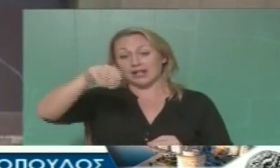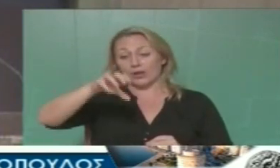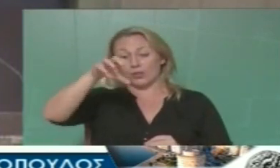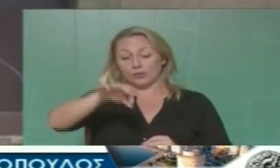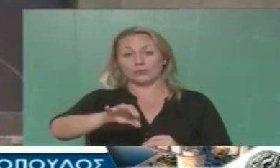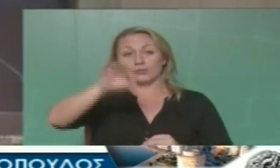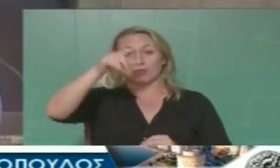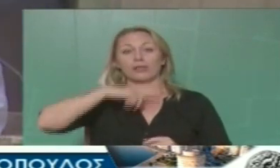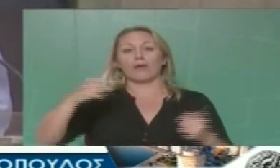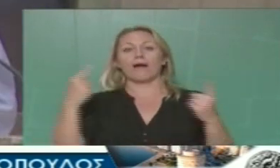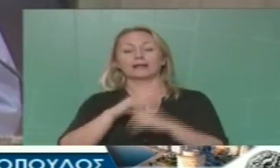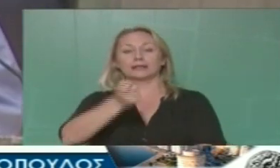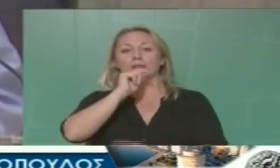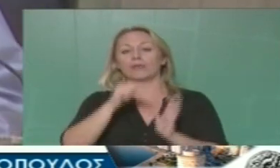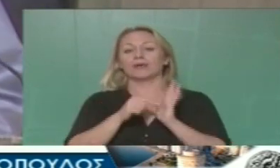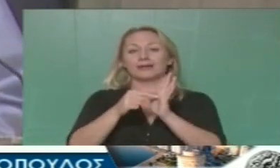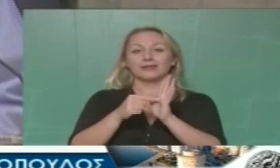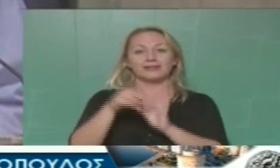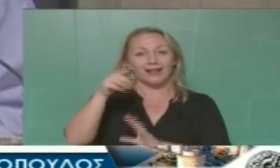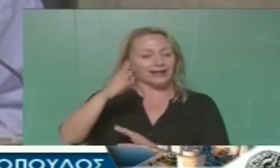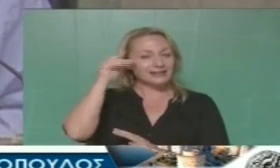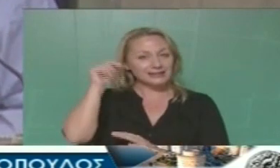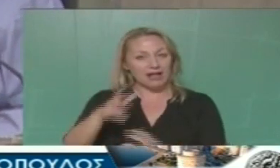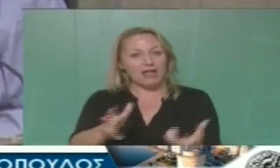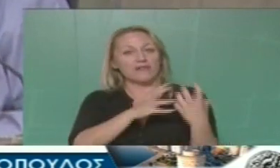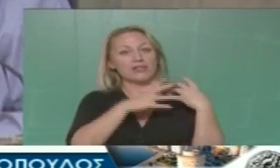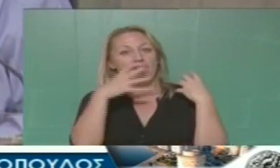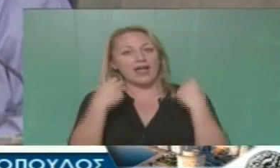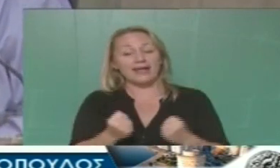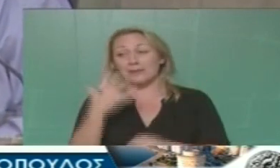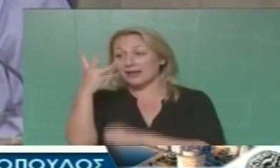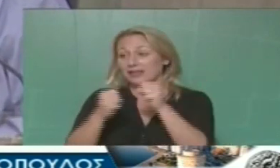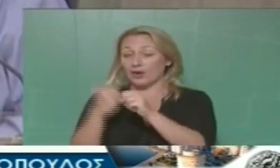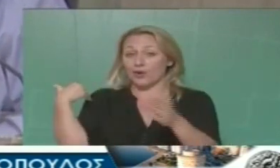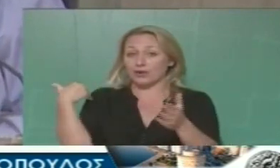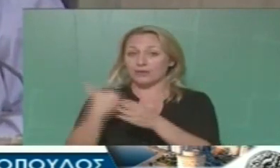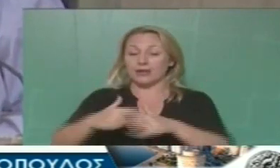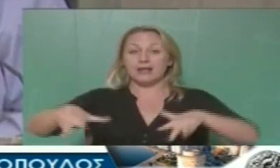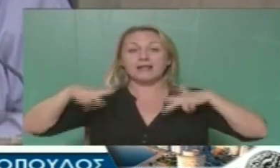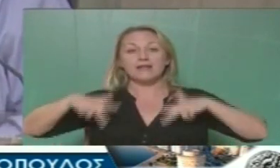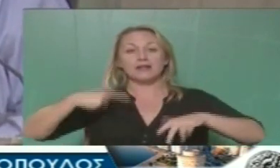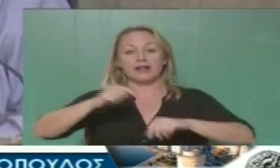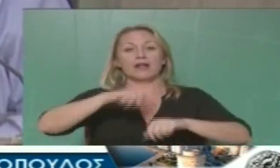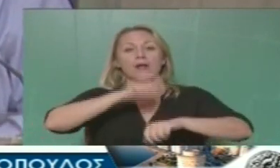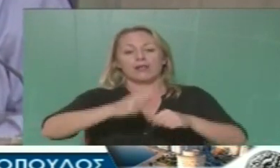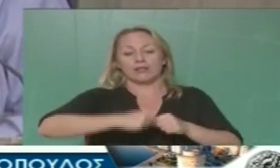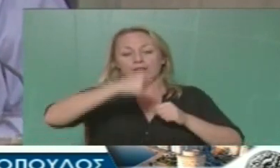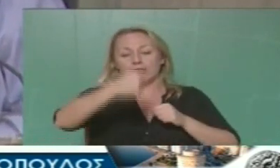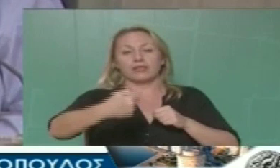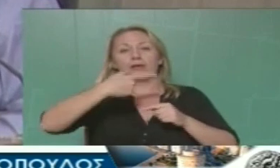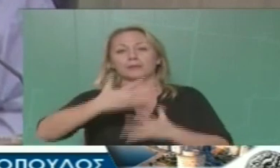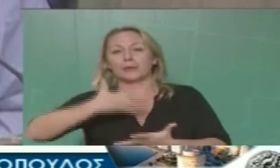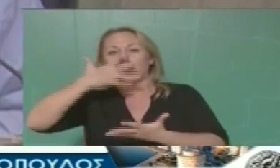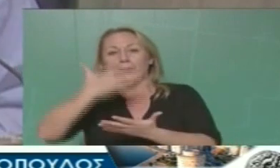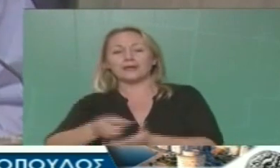για να κάνει αντιπολίτευση. Ξεχνώντας ότι έχει και αυτός βαρύτατη ευθύνη. 5 χρόνων διακυβέρνησης, καθυστερήσεων, κόστους και